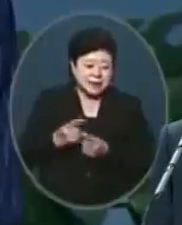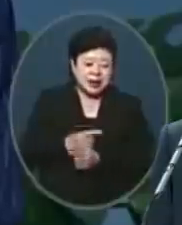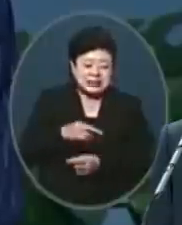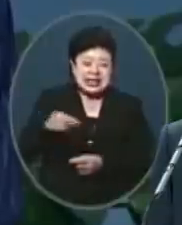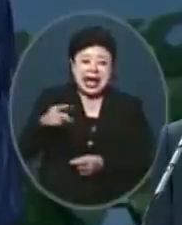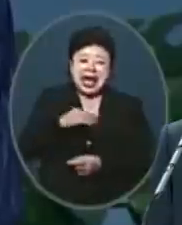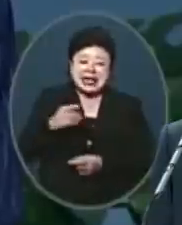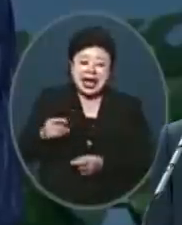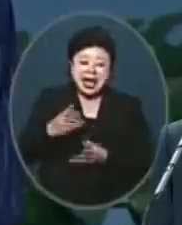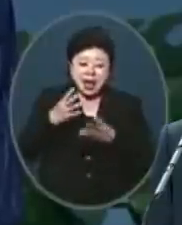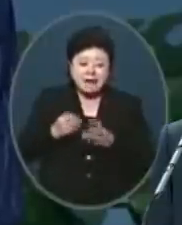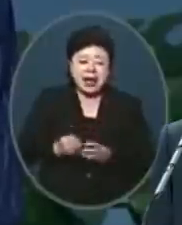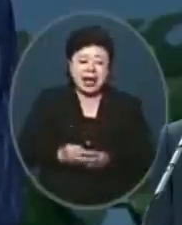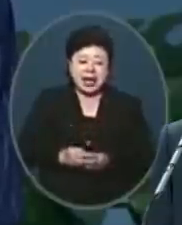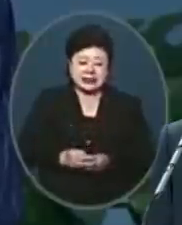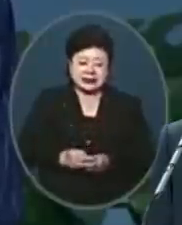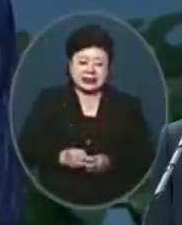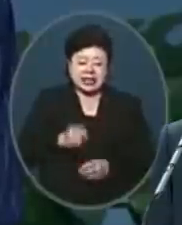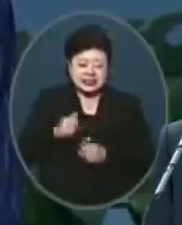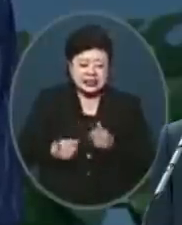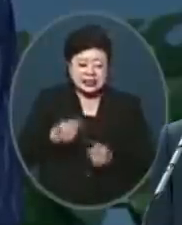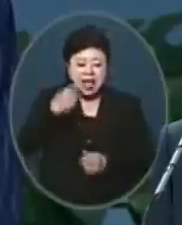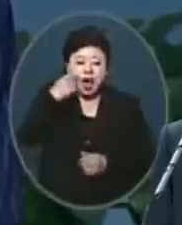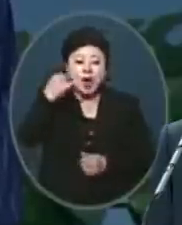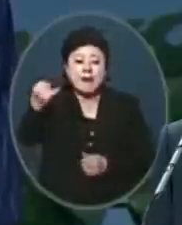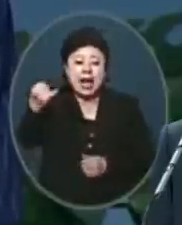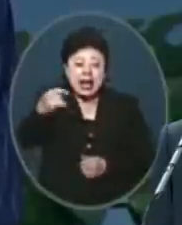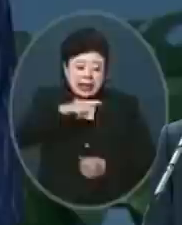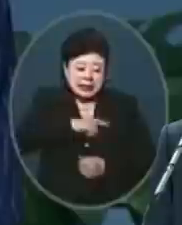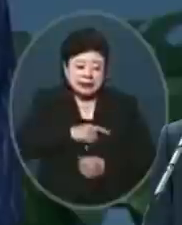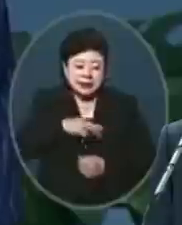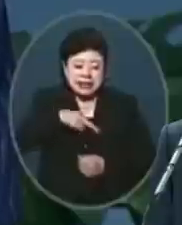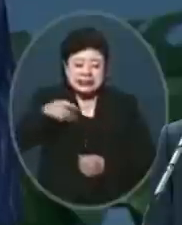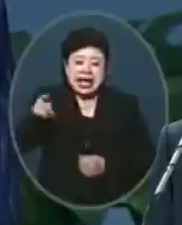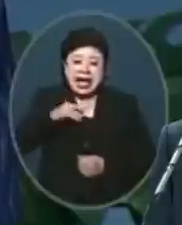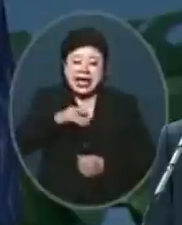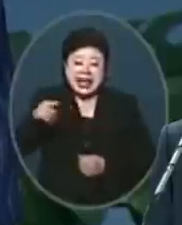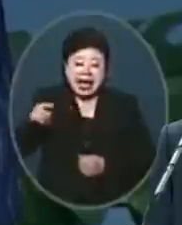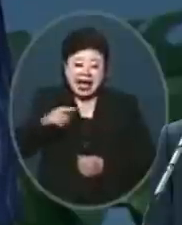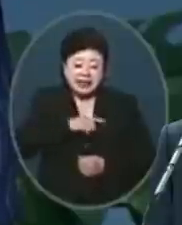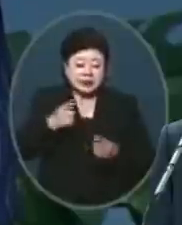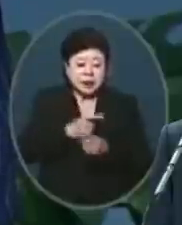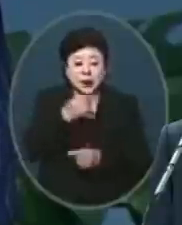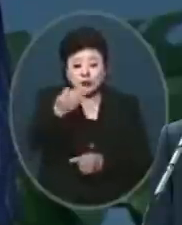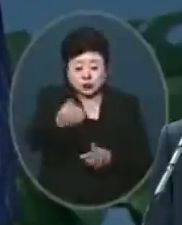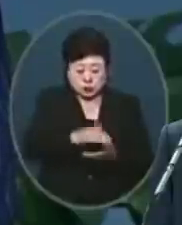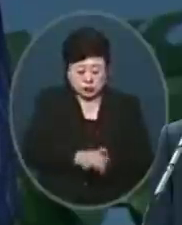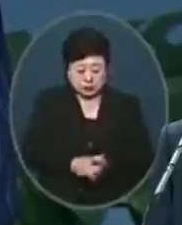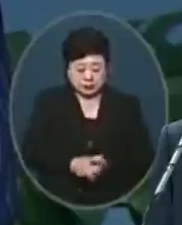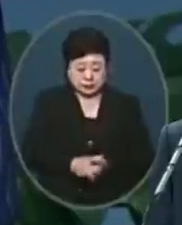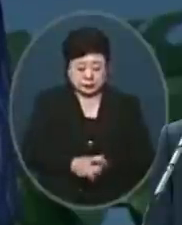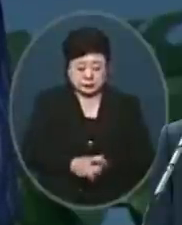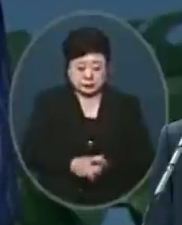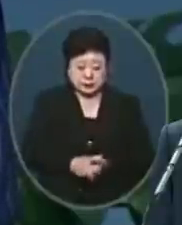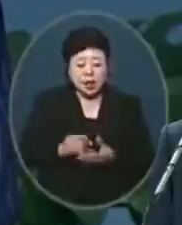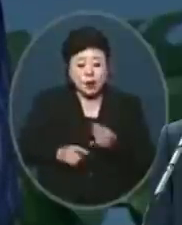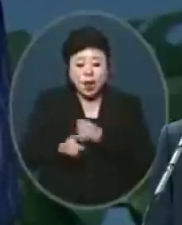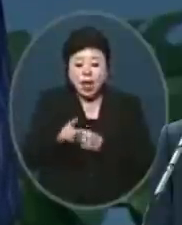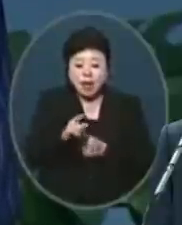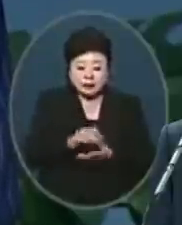말고 많은 자식의 어미라는 사라라는 이름으로 바꾸었던 것입니다. 왜